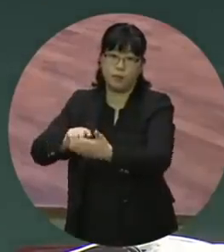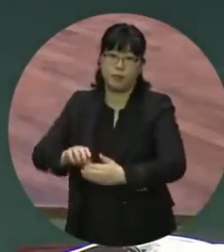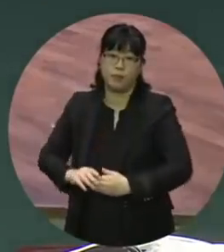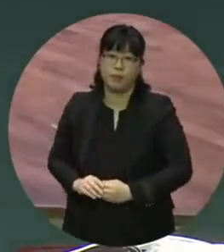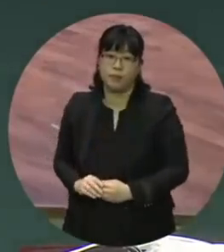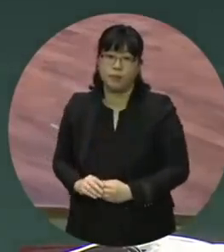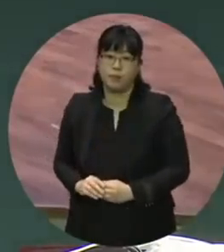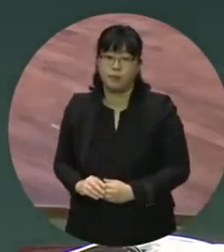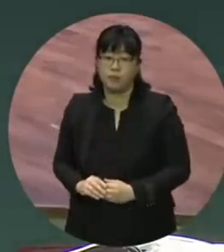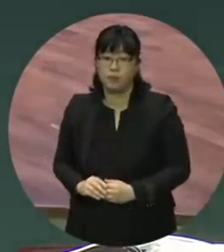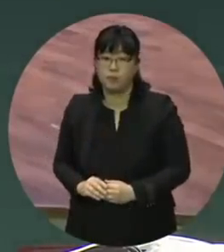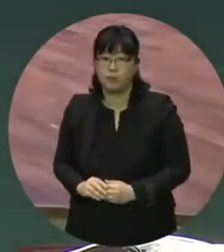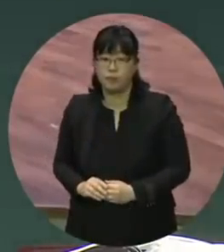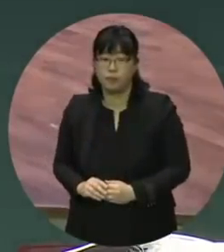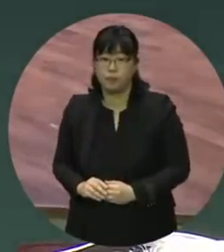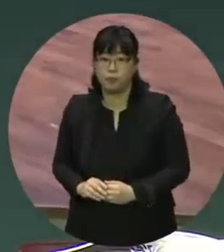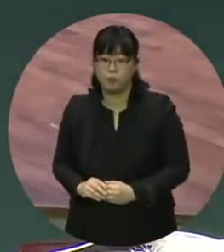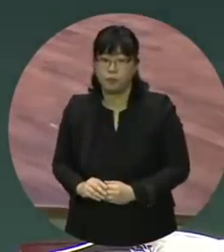이거를요 여러분이